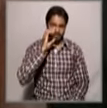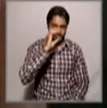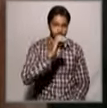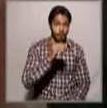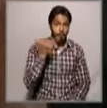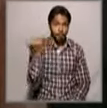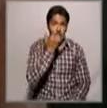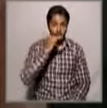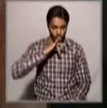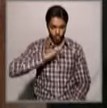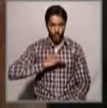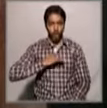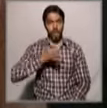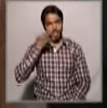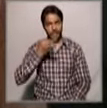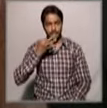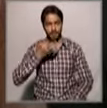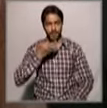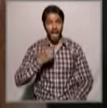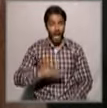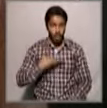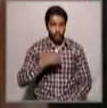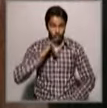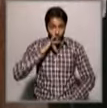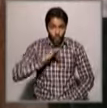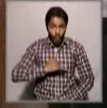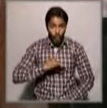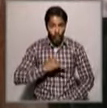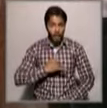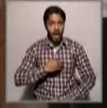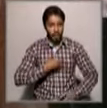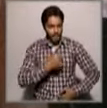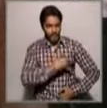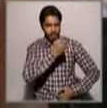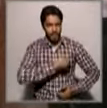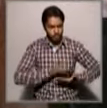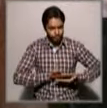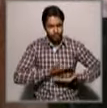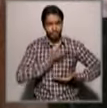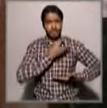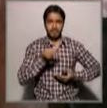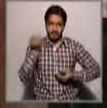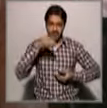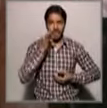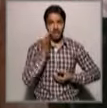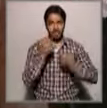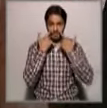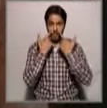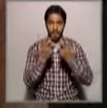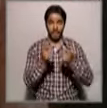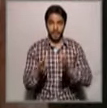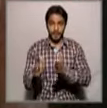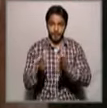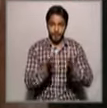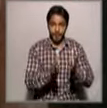عندك همه عاليه ان انت ترجع زي ما كنت يا احمد، يعني تسيبك من الوساوس دي. الاستاذه منى، السلام عليكم. حاضر يا حبيبي.